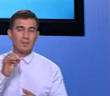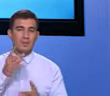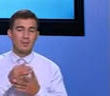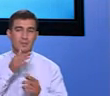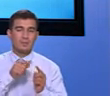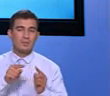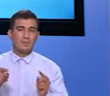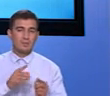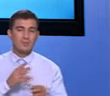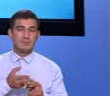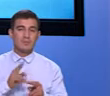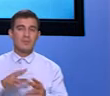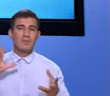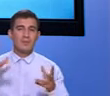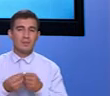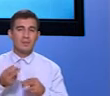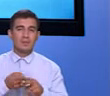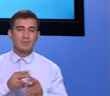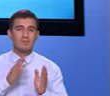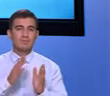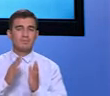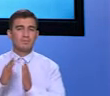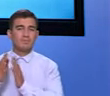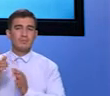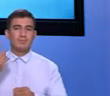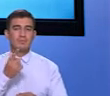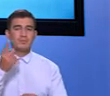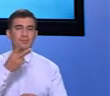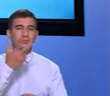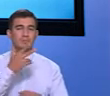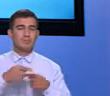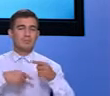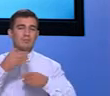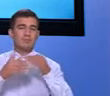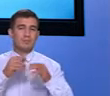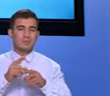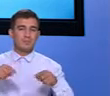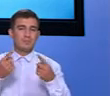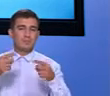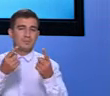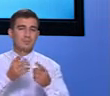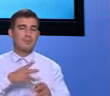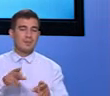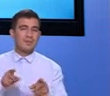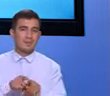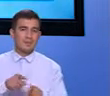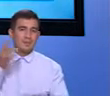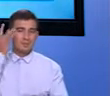tuzumga, ijtimoiy rivojlanish bosqichlariga ega ekanligini bilamiz. Xo'sh, ular qanday edi?